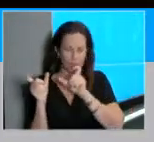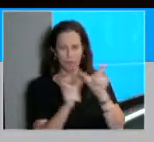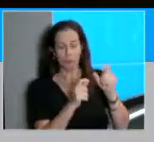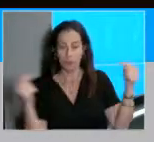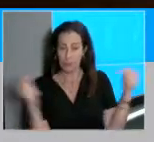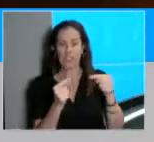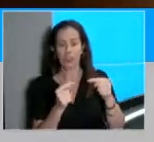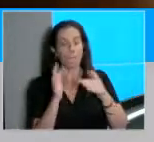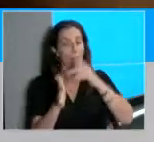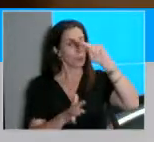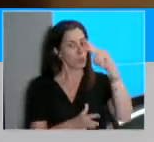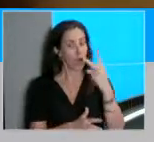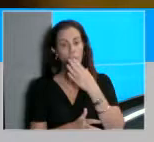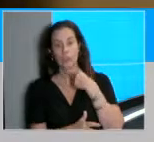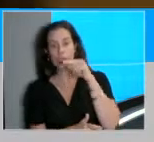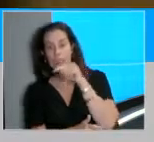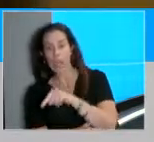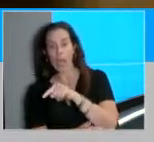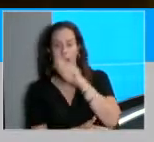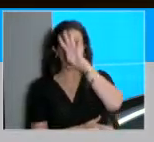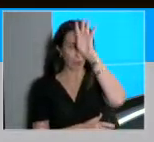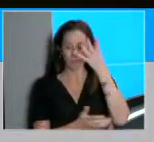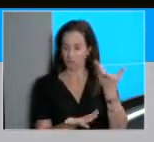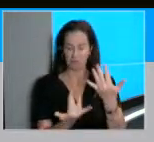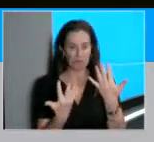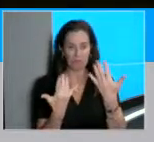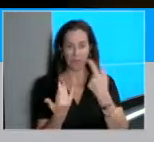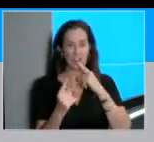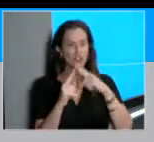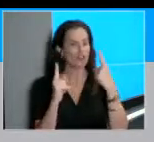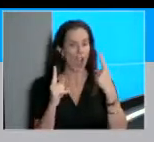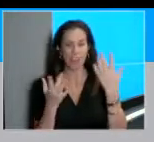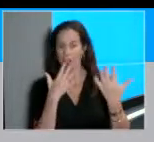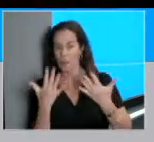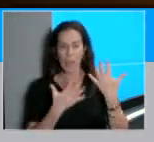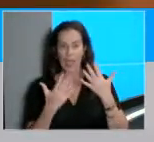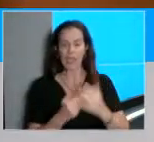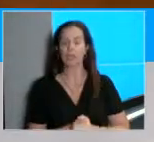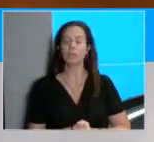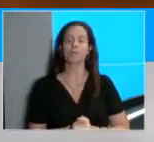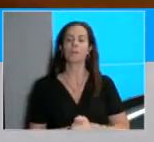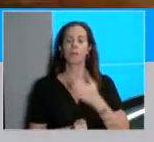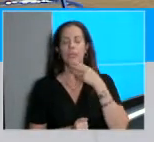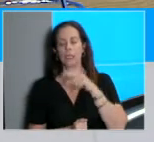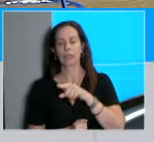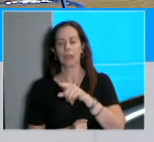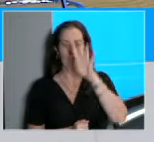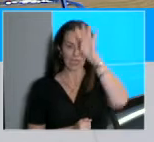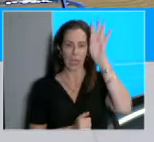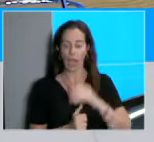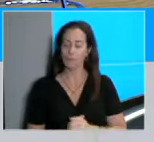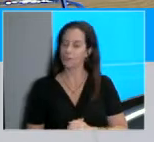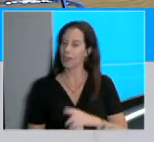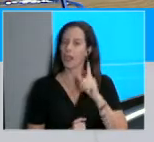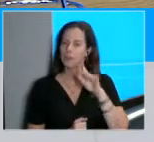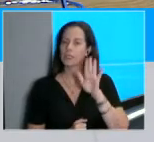ישיר שני בטווח של, הייתי אומר, שנה ושלושה חודשים בין ישראל לאיראן,